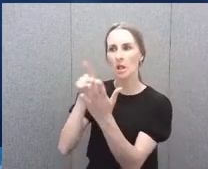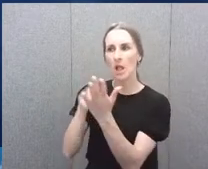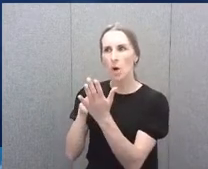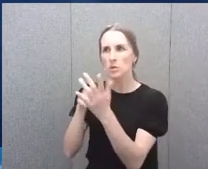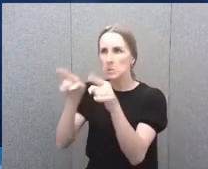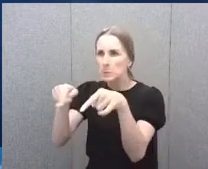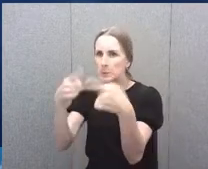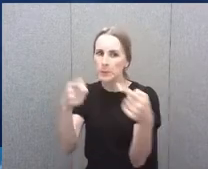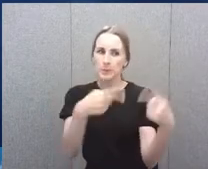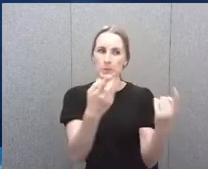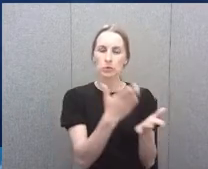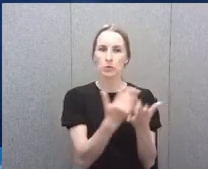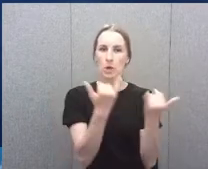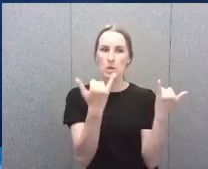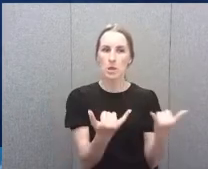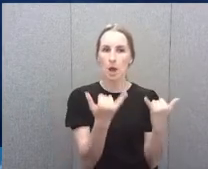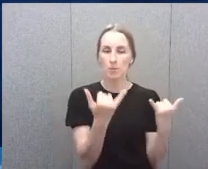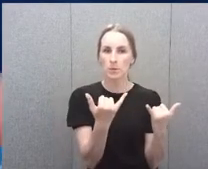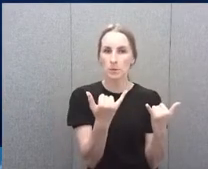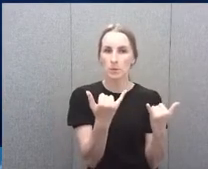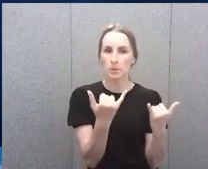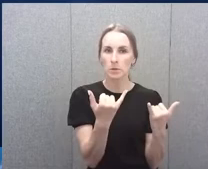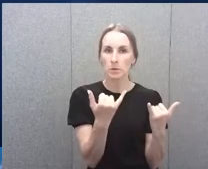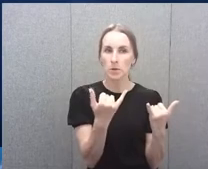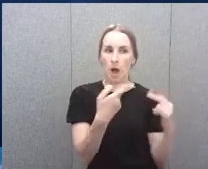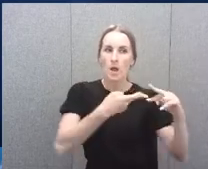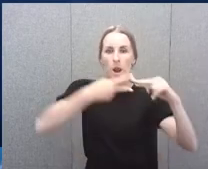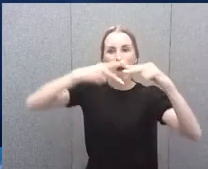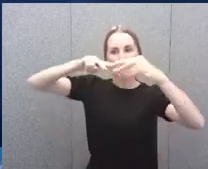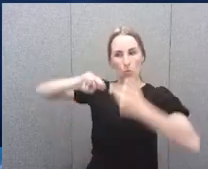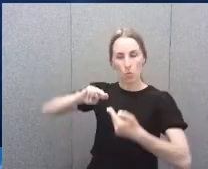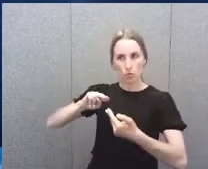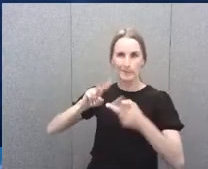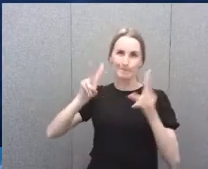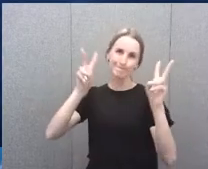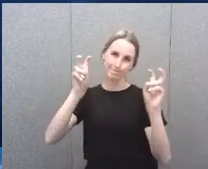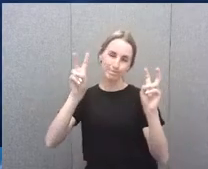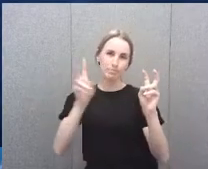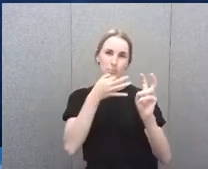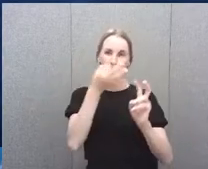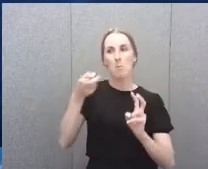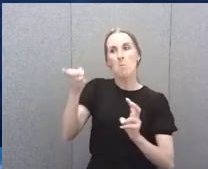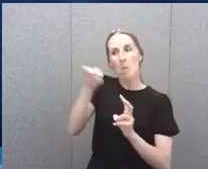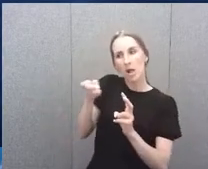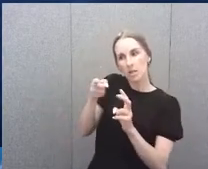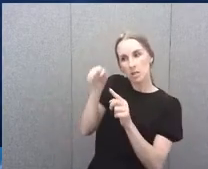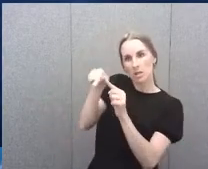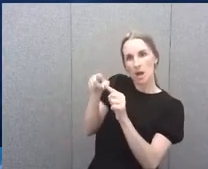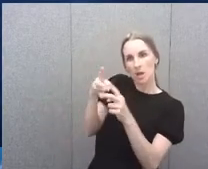И вопросы такие: почему вопросы женщин не поднимаются в ходе